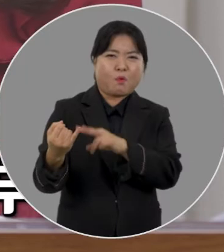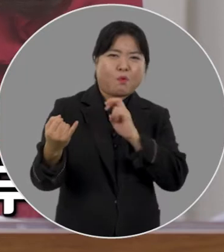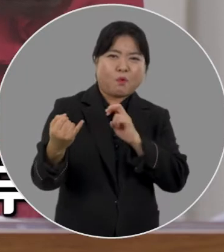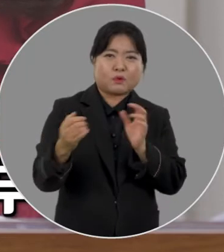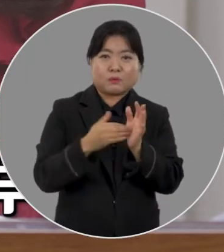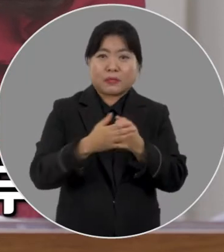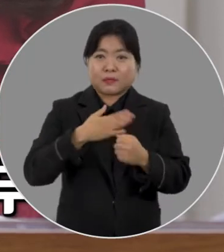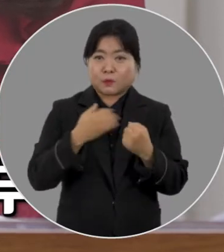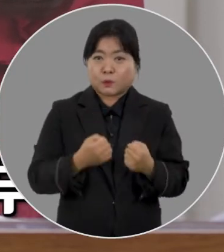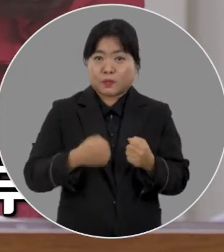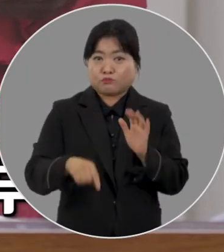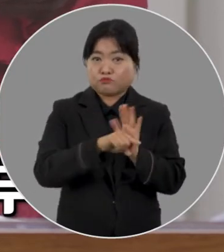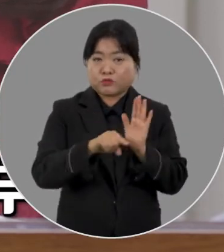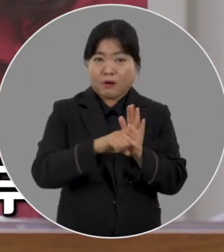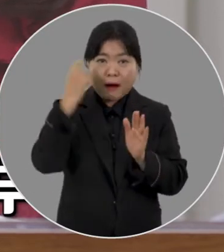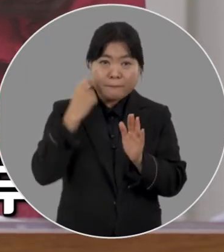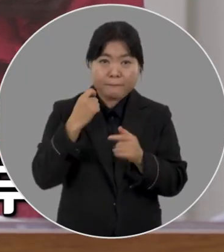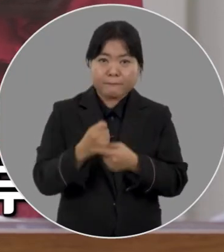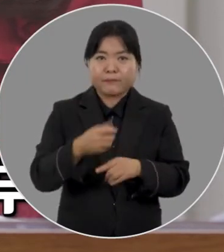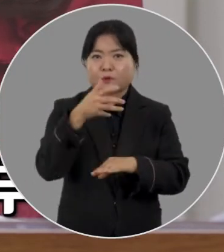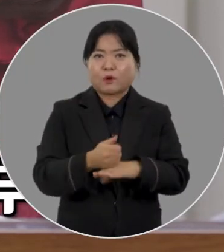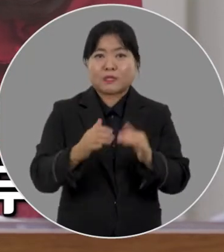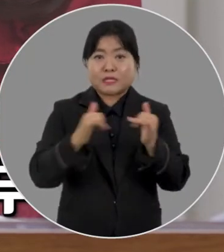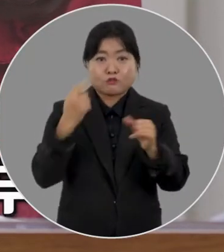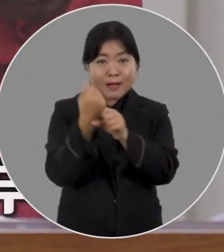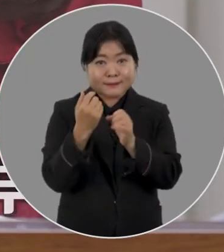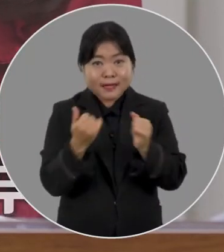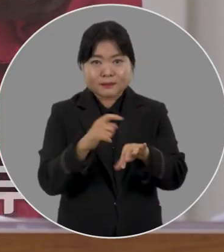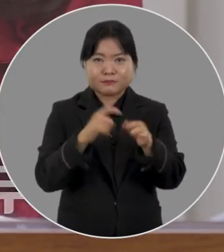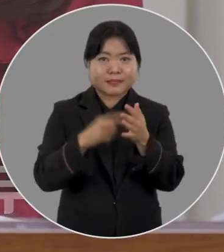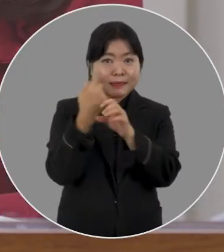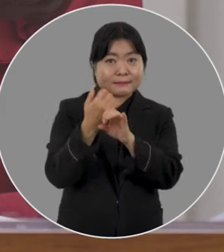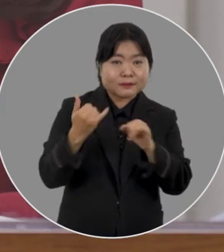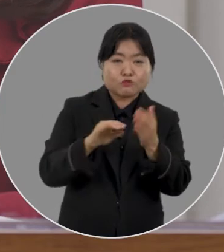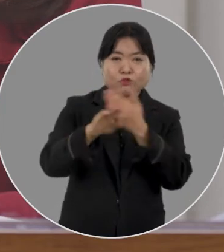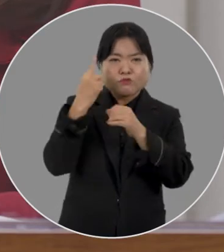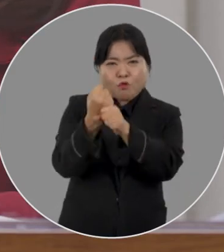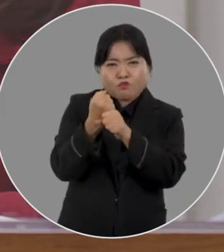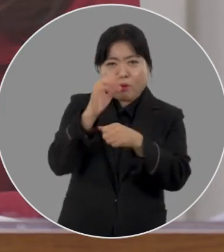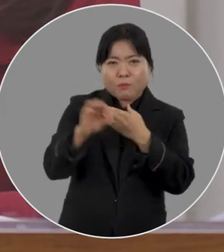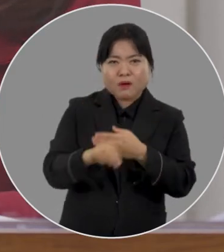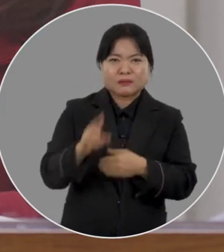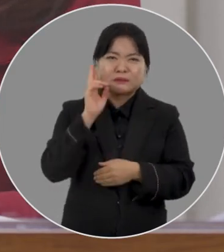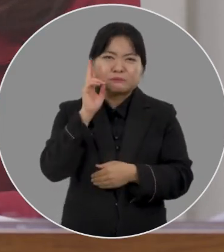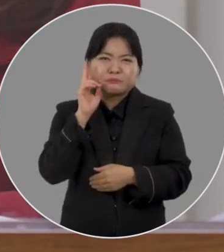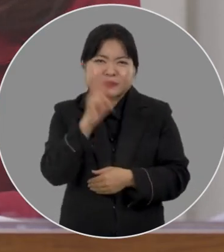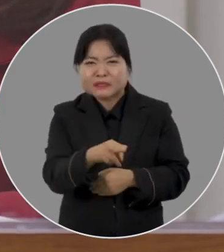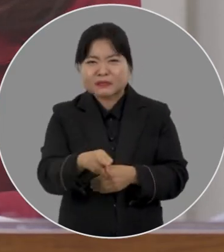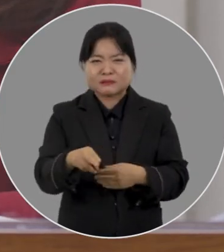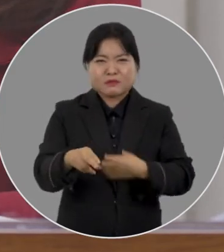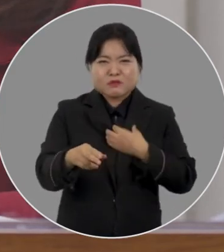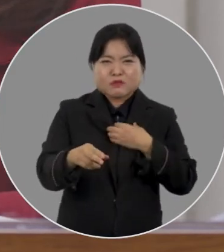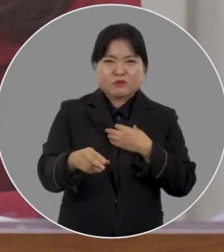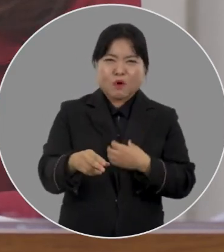부정감 이런 것이 결국 이제 후일 이제 인류학자들 심리학자들의 후일 연구에 의하면 그 끔찍한 어떤